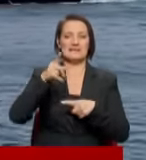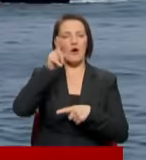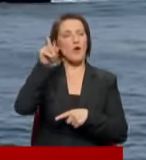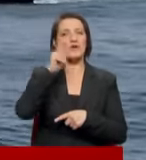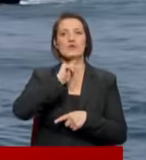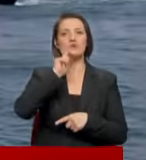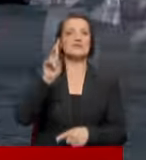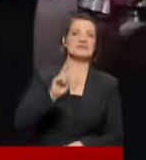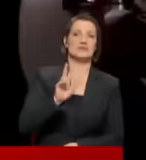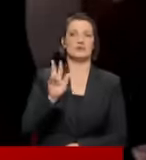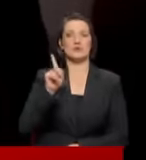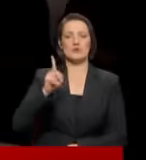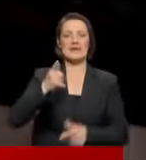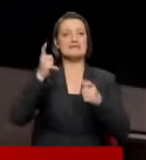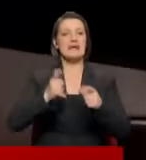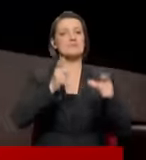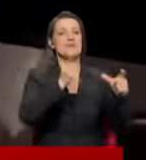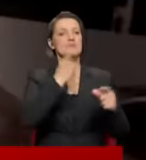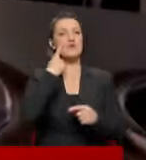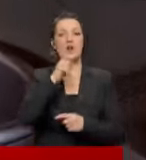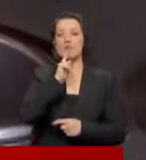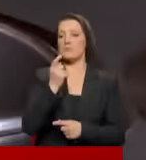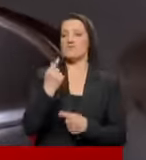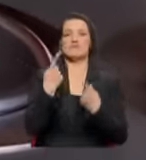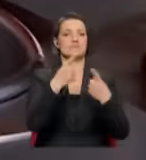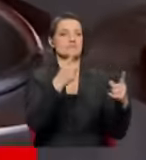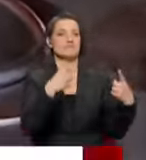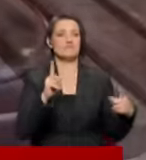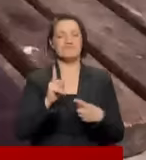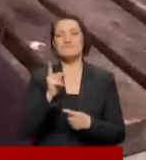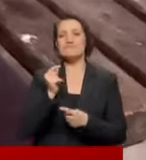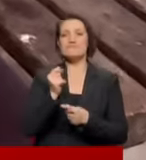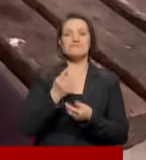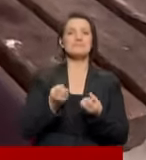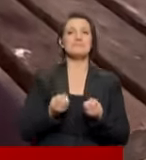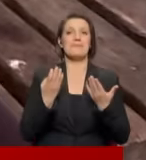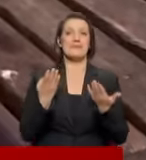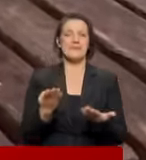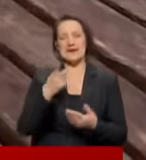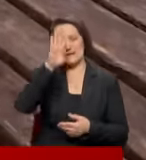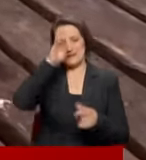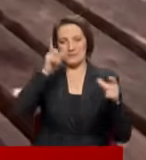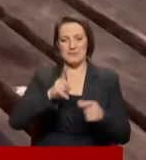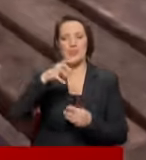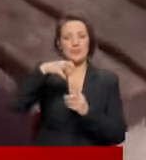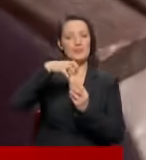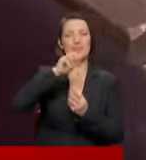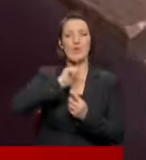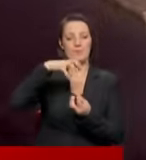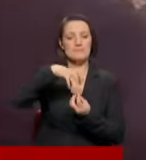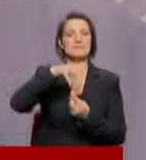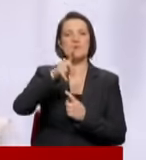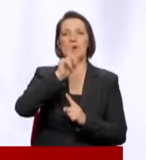ortalama? 20-30. Semt semt değişiyor dondurma fiyatları. Harçlıklar zor yetiyor. İstanbul'da bir top dondurma